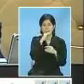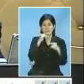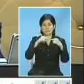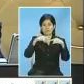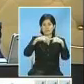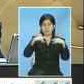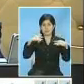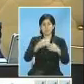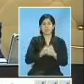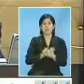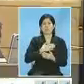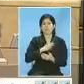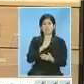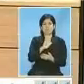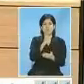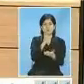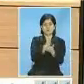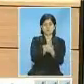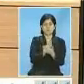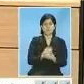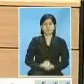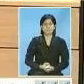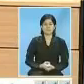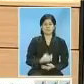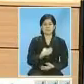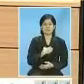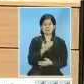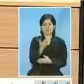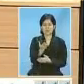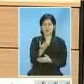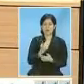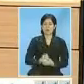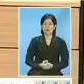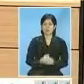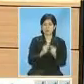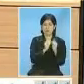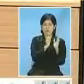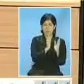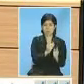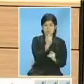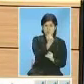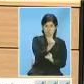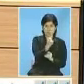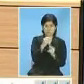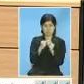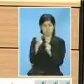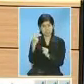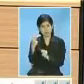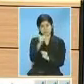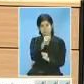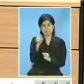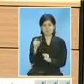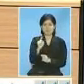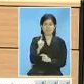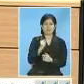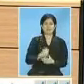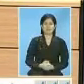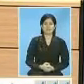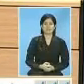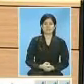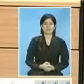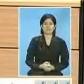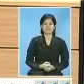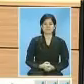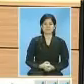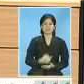ดเชิญท่านสุนัยฮะเอาเฉพาะในที่บอกว่า1หรือ3เนี่ยนะครับเชิญ ท่านครับต้อง